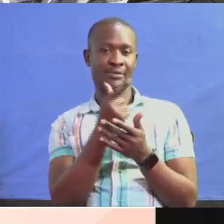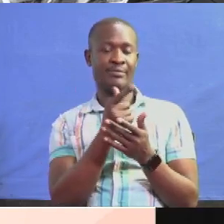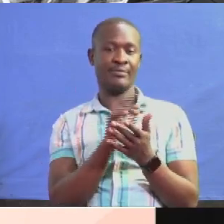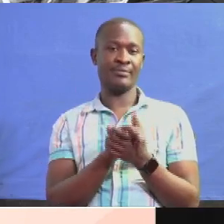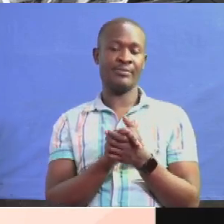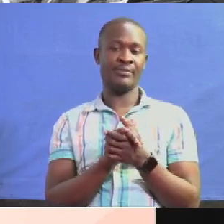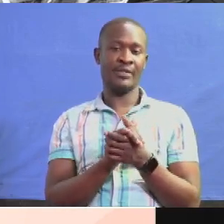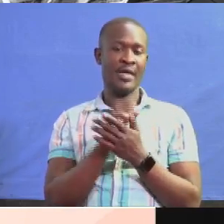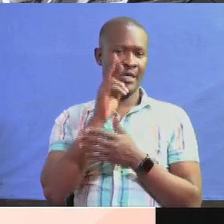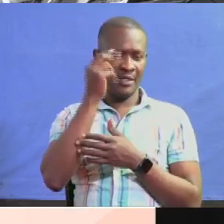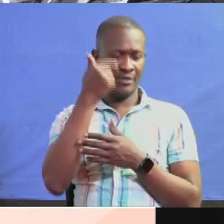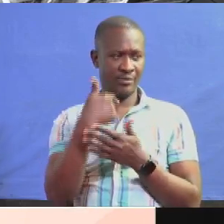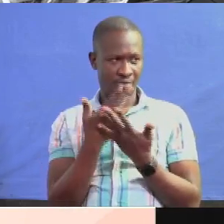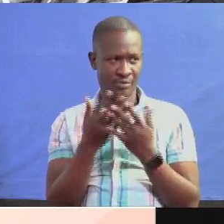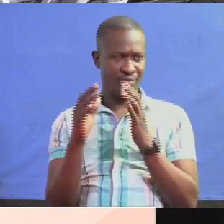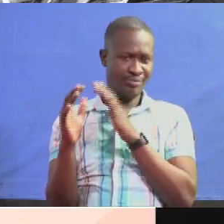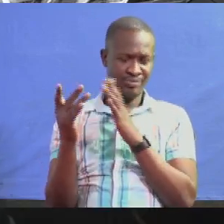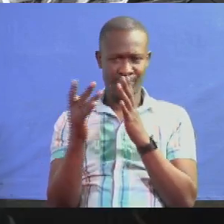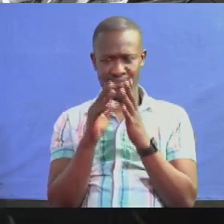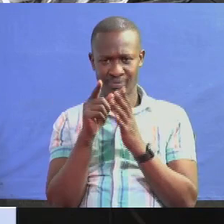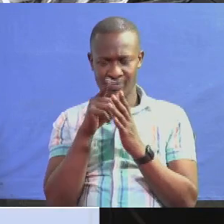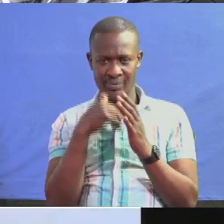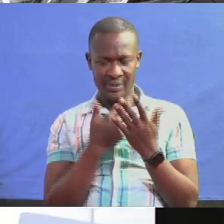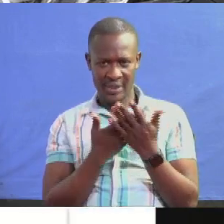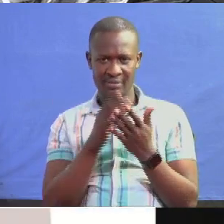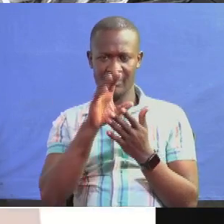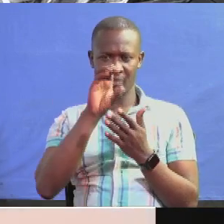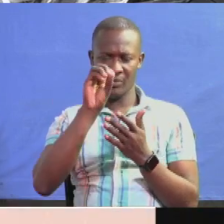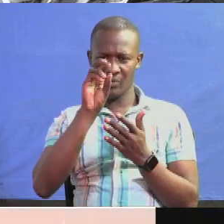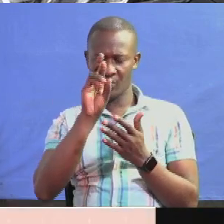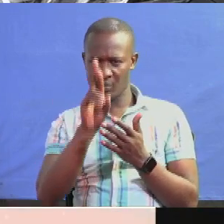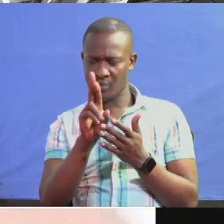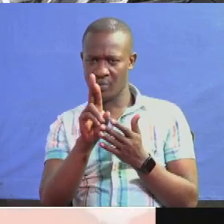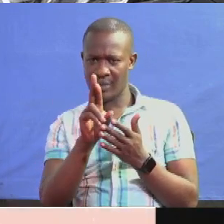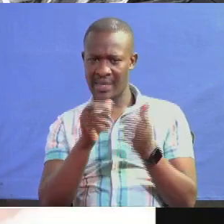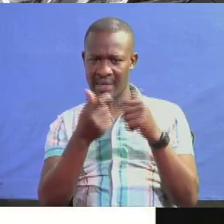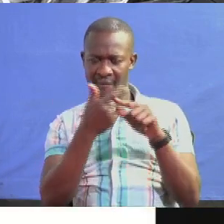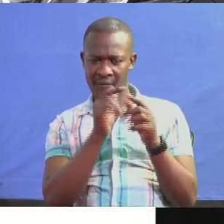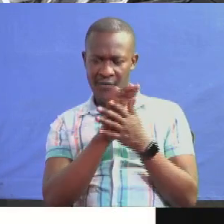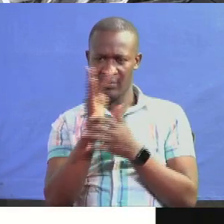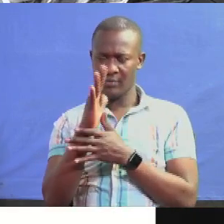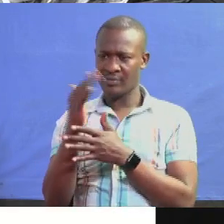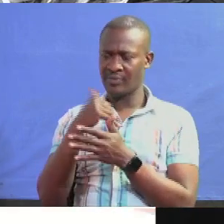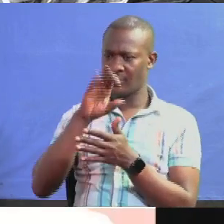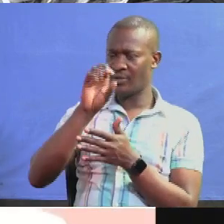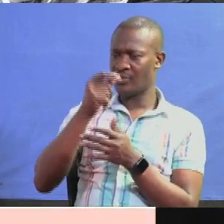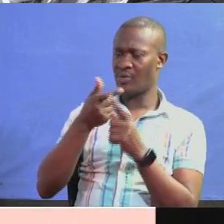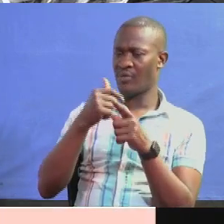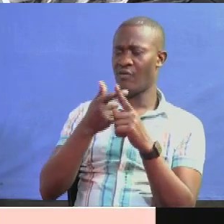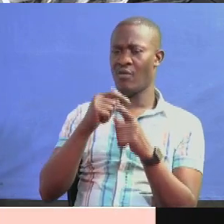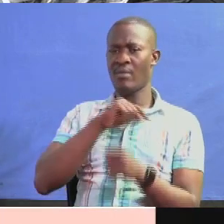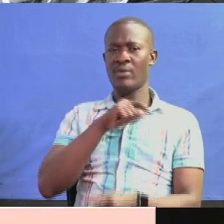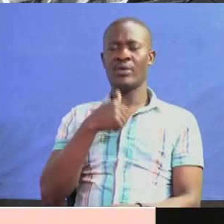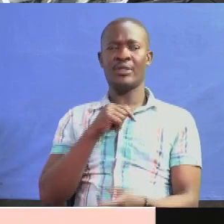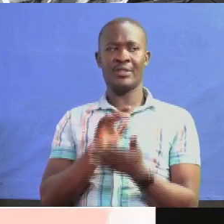Kwa sababu ya hewa yenyewe ya oxygen inatoka kwa miti, carbon dioxide inatoka kwetu. Kwa hivyo